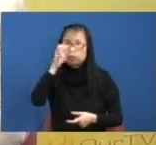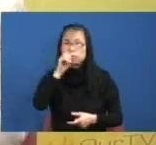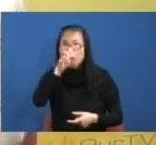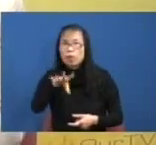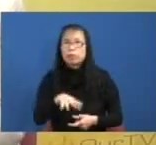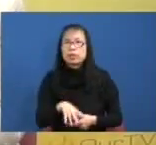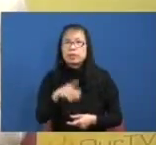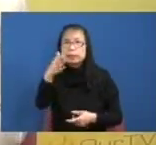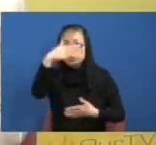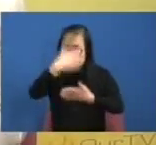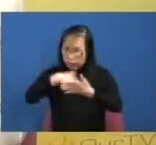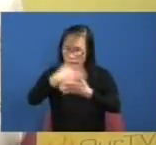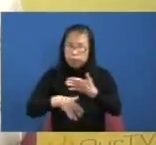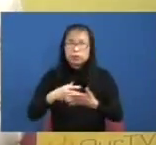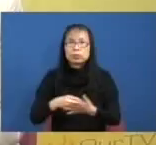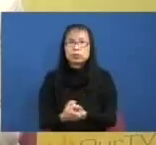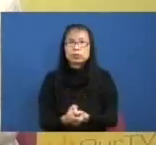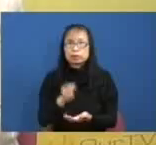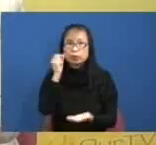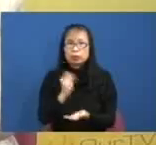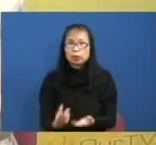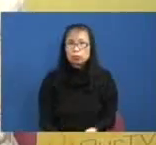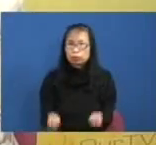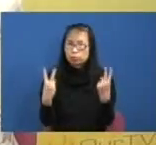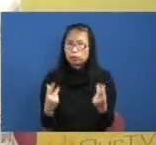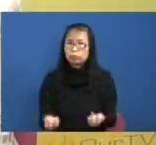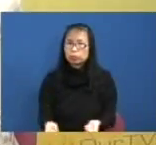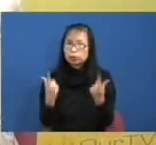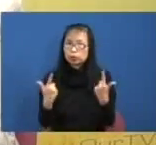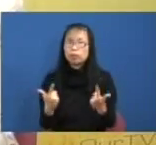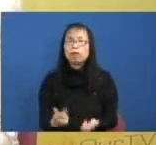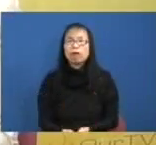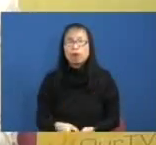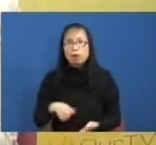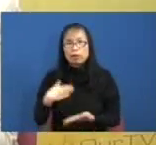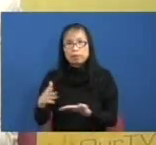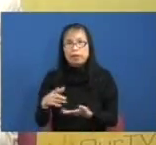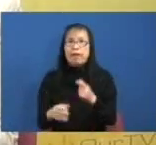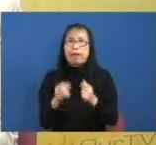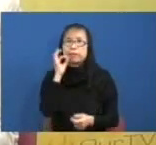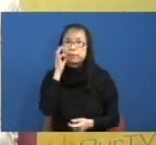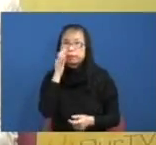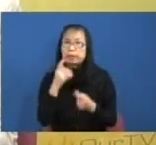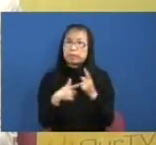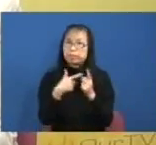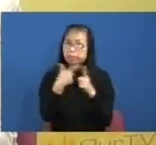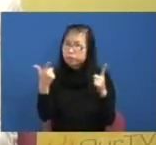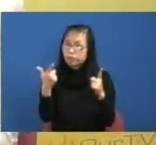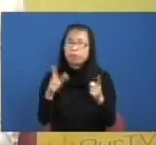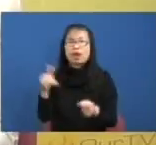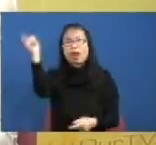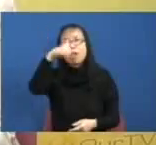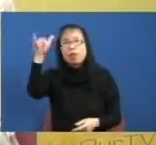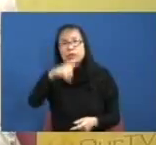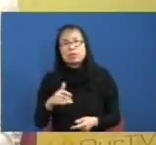樣去打擊或者減低個通脹嚇，除咗派咗大家各個18歲以上咧，即係有6000元去